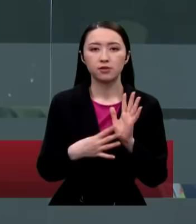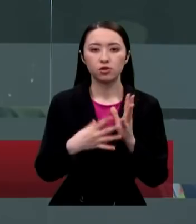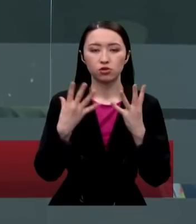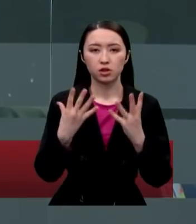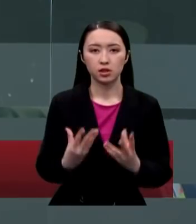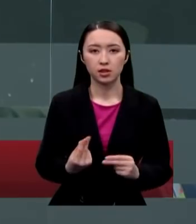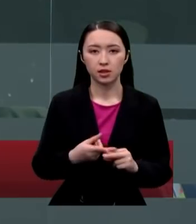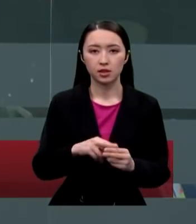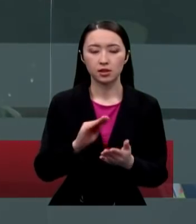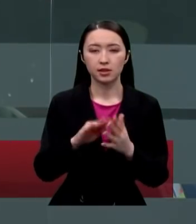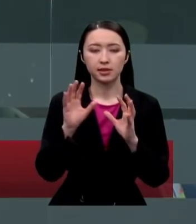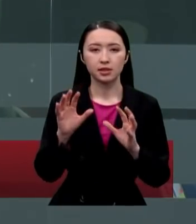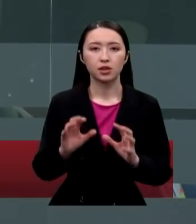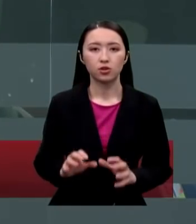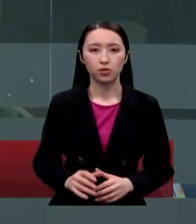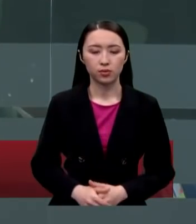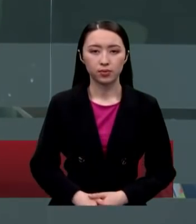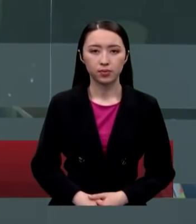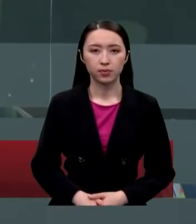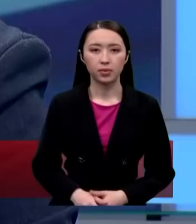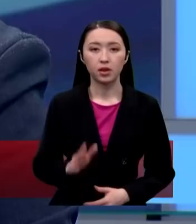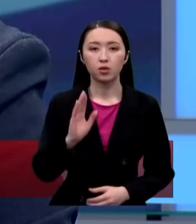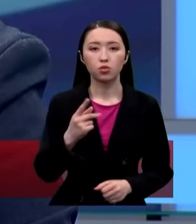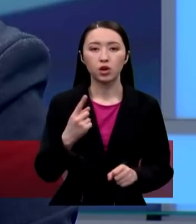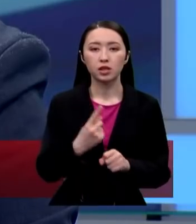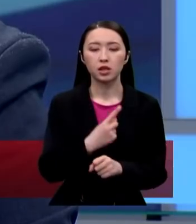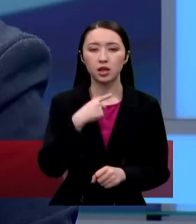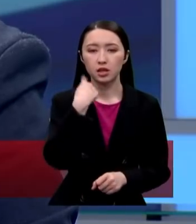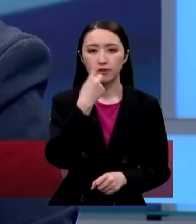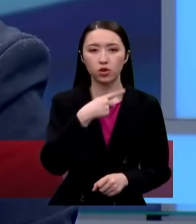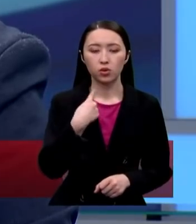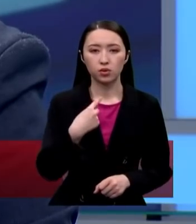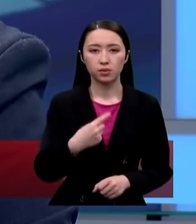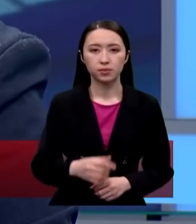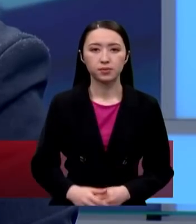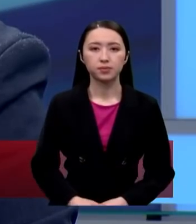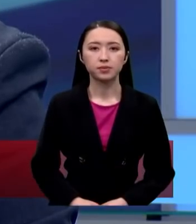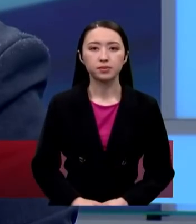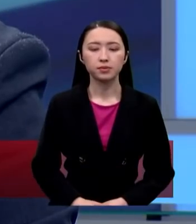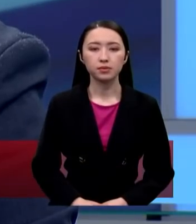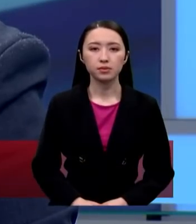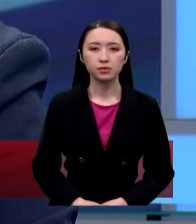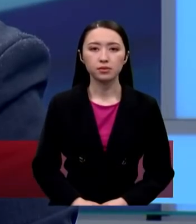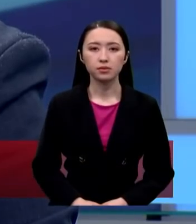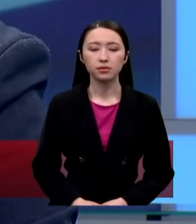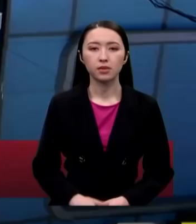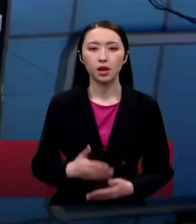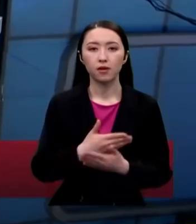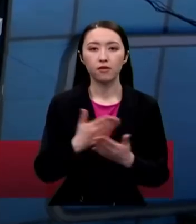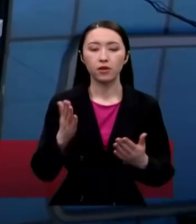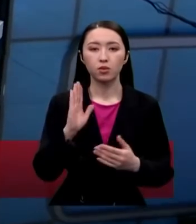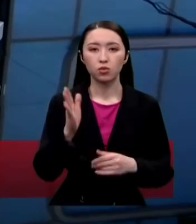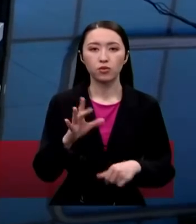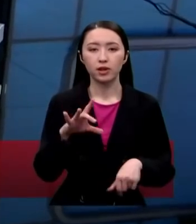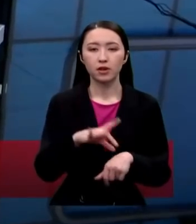были обозначены в законопроекте? Это будет проводиться один раз в год. Один раз в год. Угу. То есть вы будете выявлять